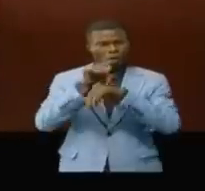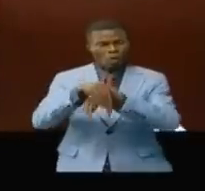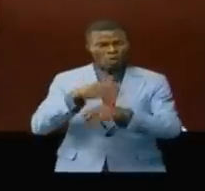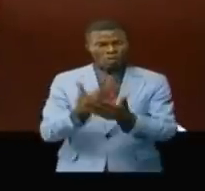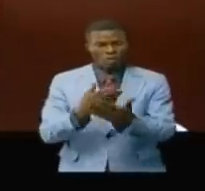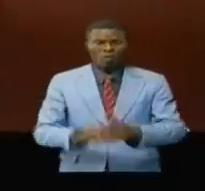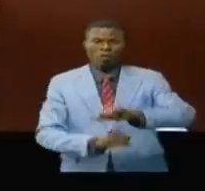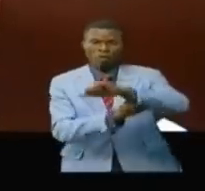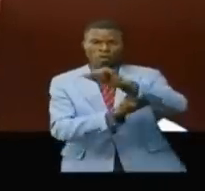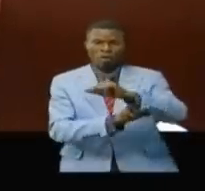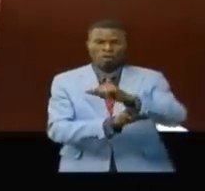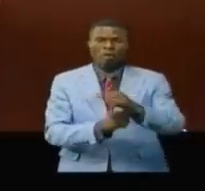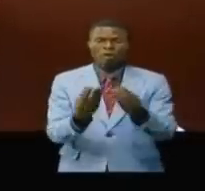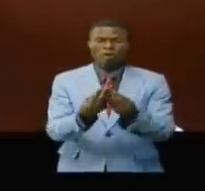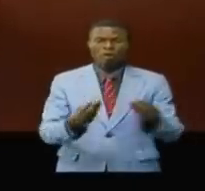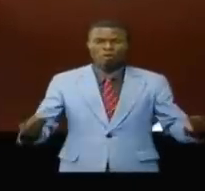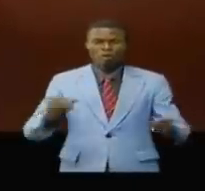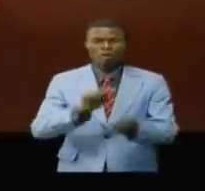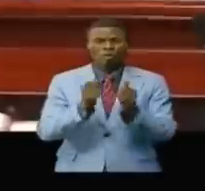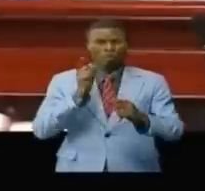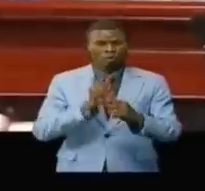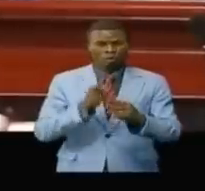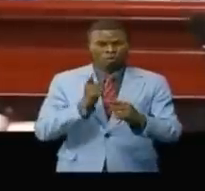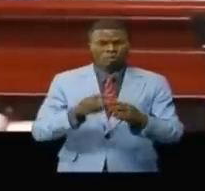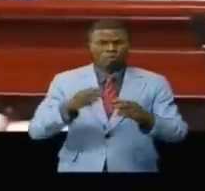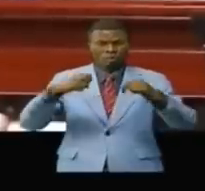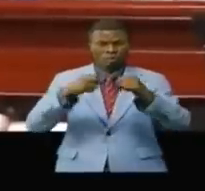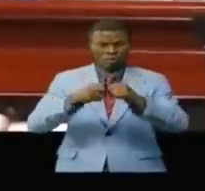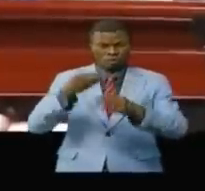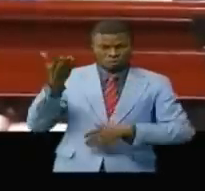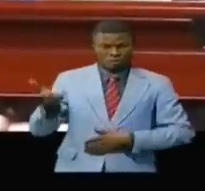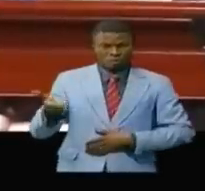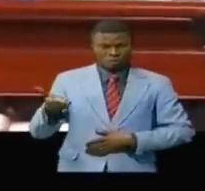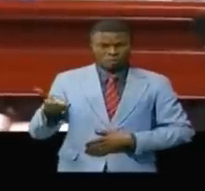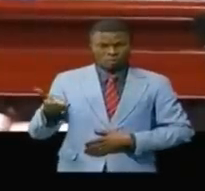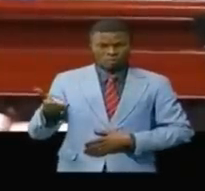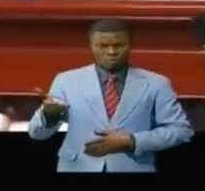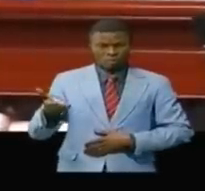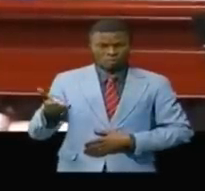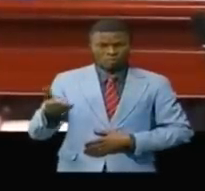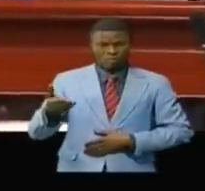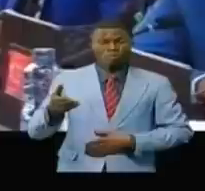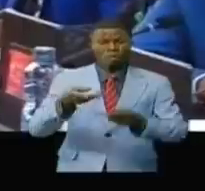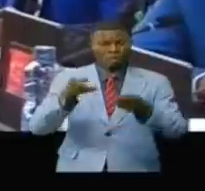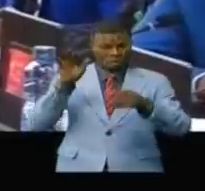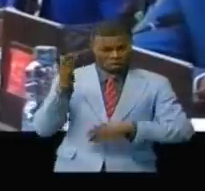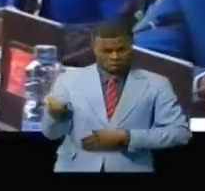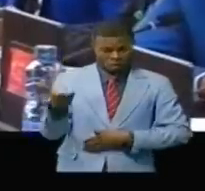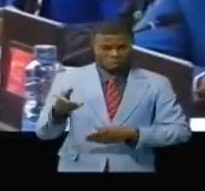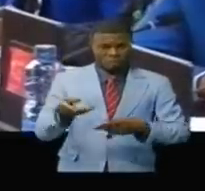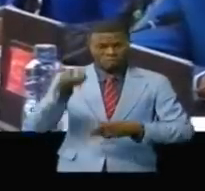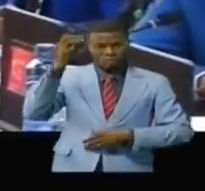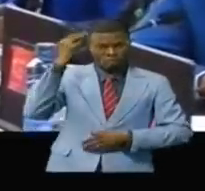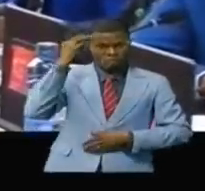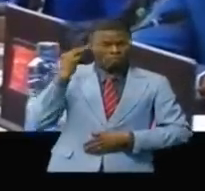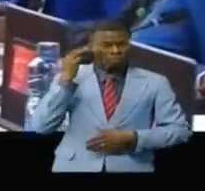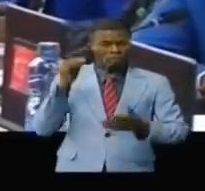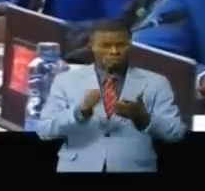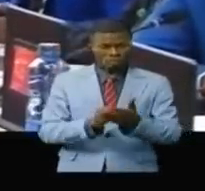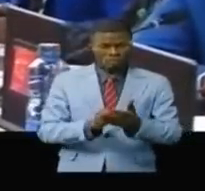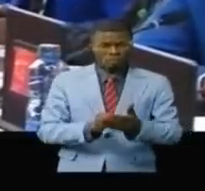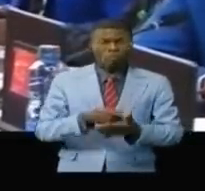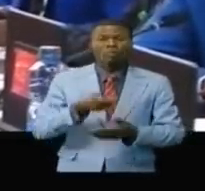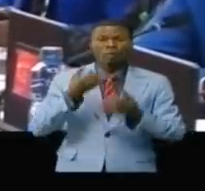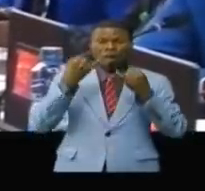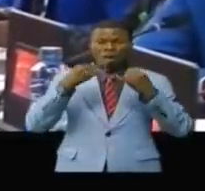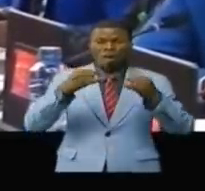pour permettre de soulager les difficultés en approvisionnement. Sur place, le Premier ministre a aussi été